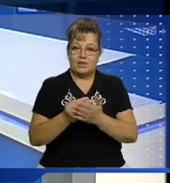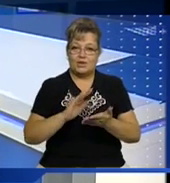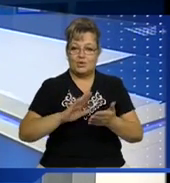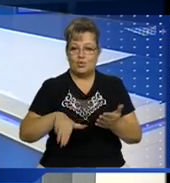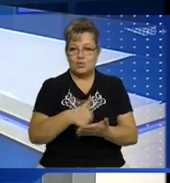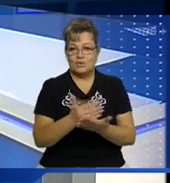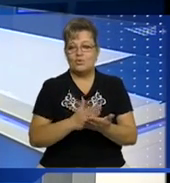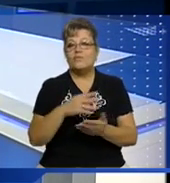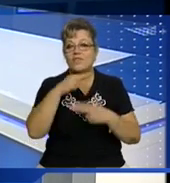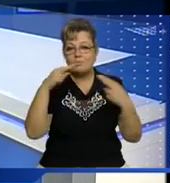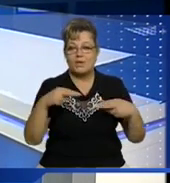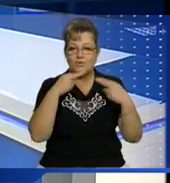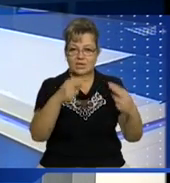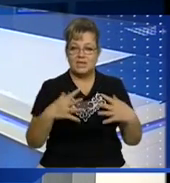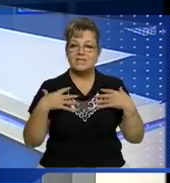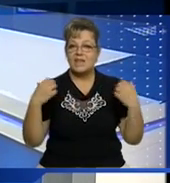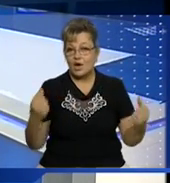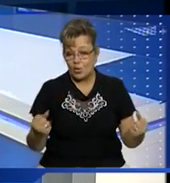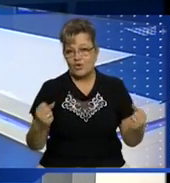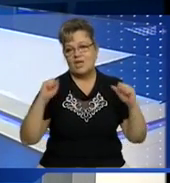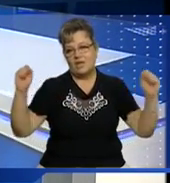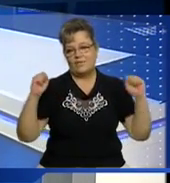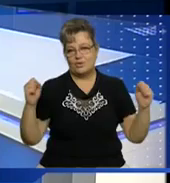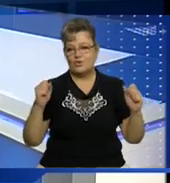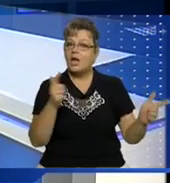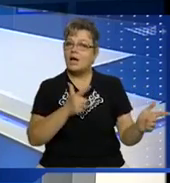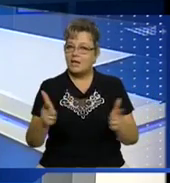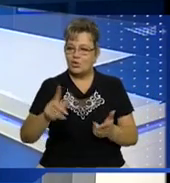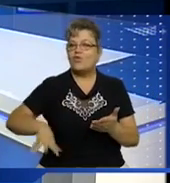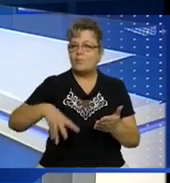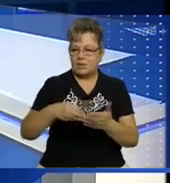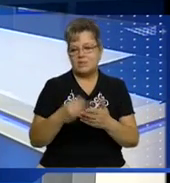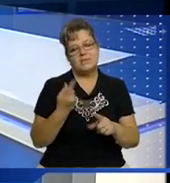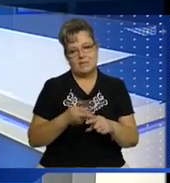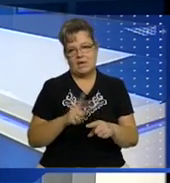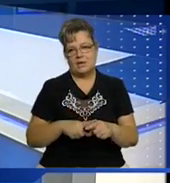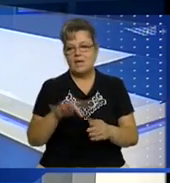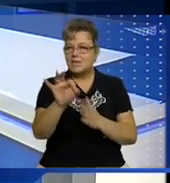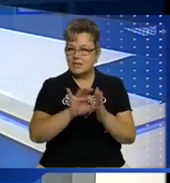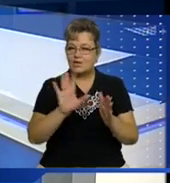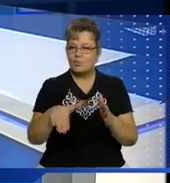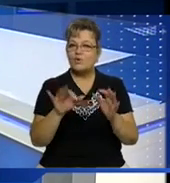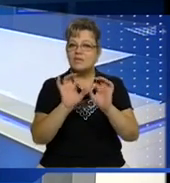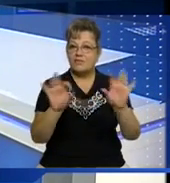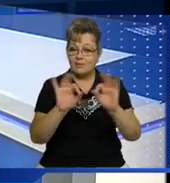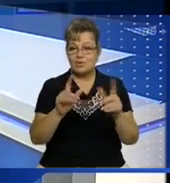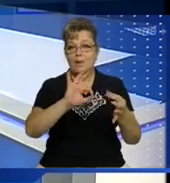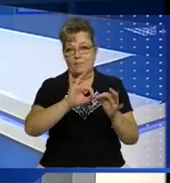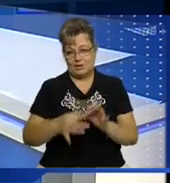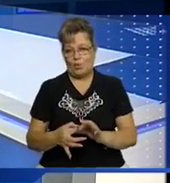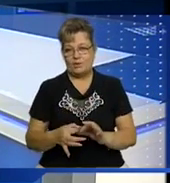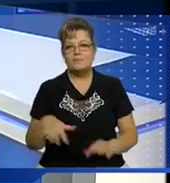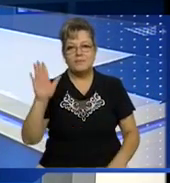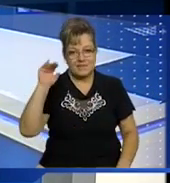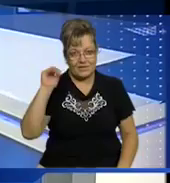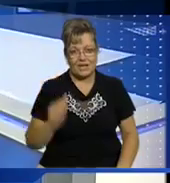Жители Дона стали больше внимания уделять здоровью и физкультуре и готовы платить за это. Сразу после выпуска подробнее. До свидания.